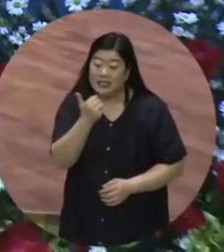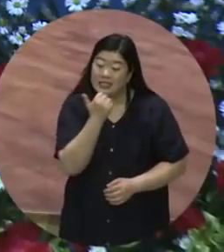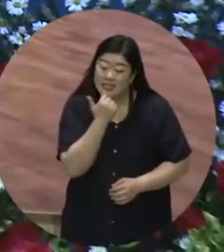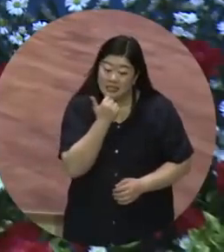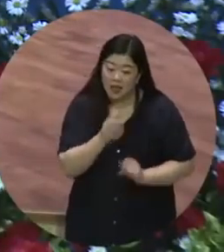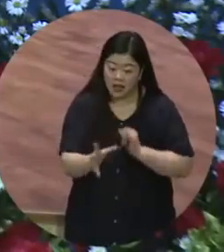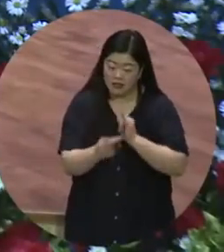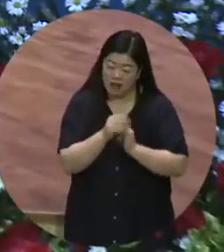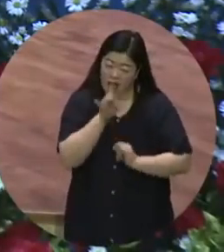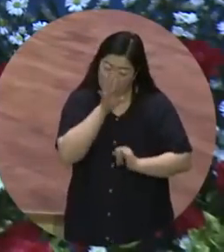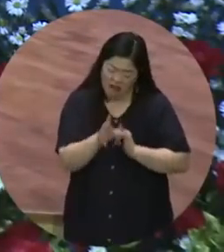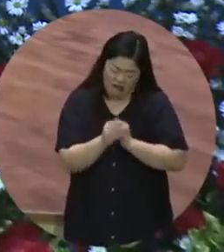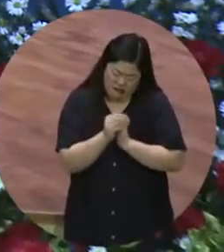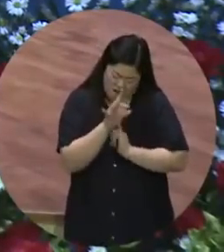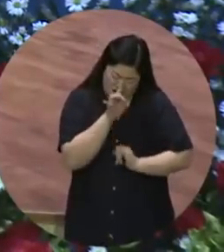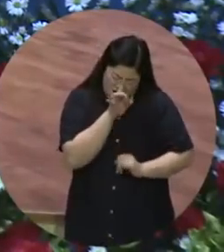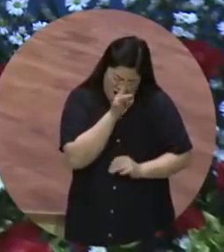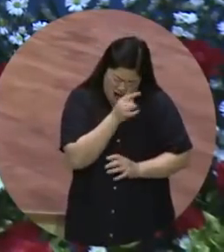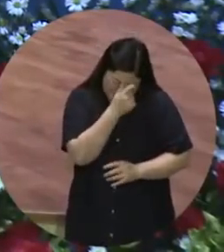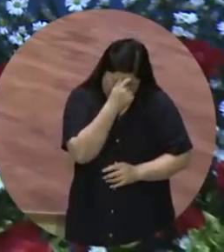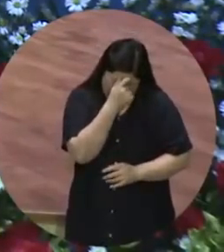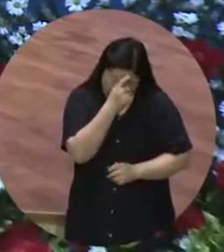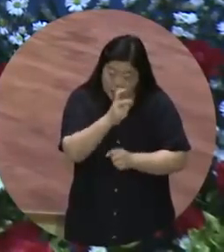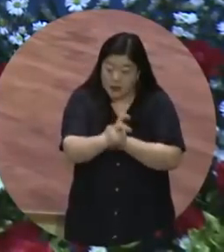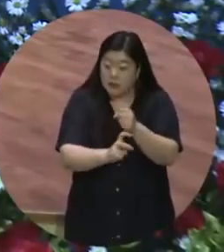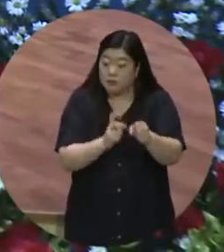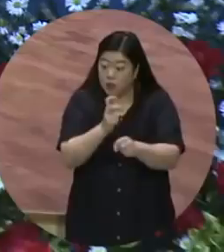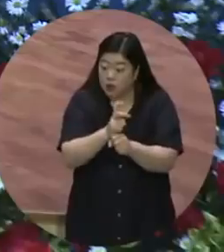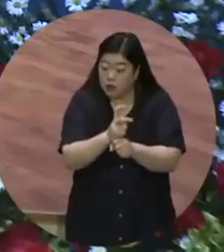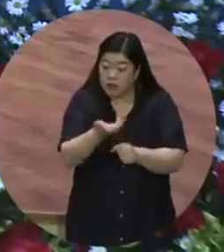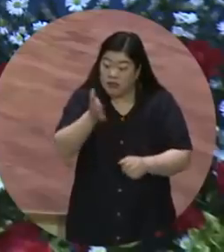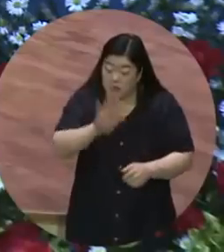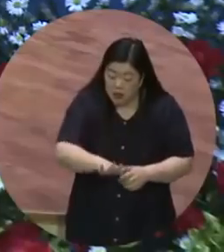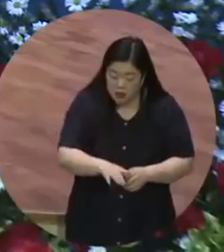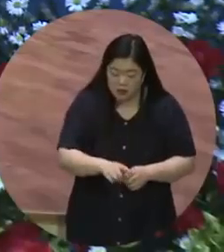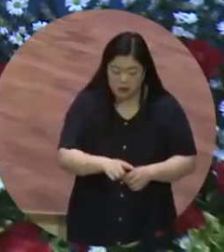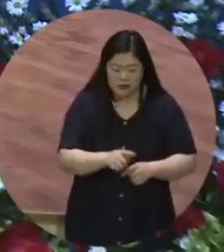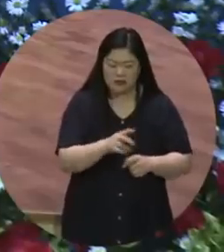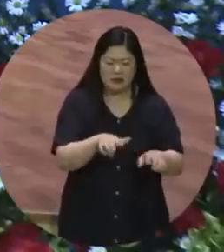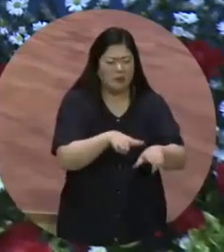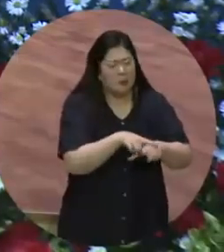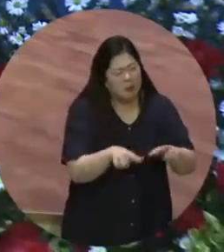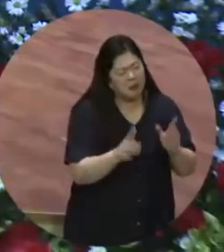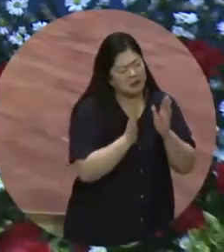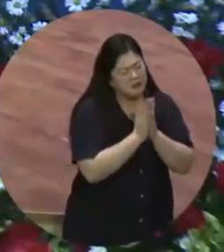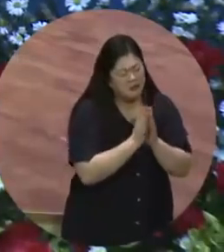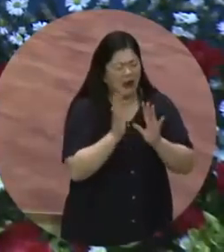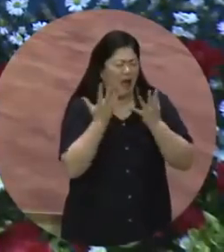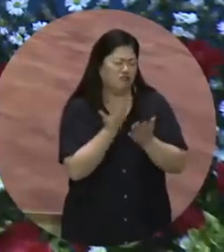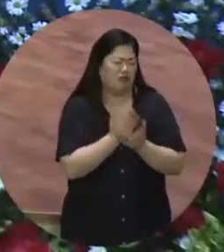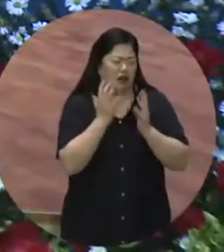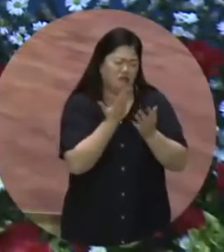아니라니까요. 기도했다고요. 그런데 그런 기도 아니라 61절 특별 기도 들어간 거요.